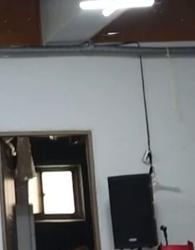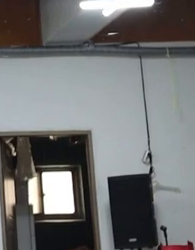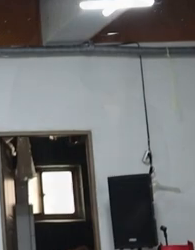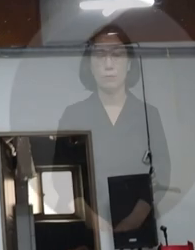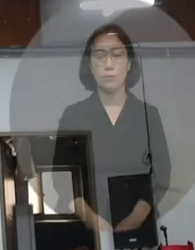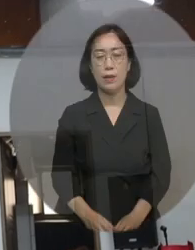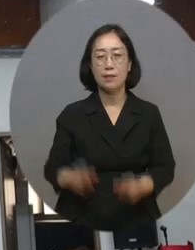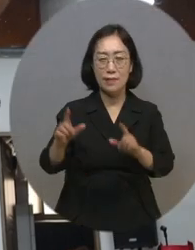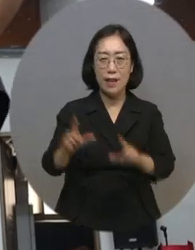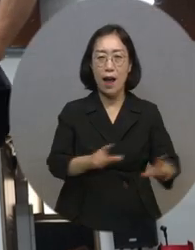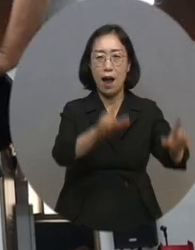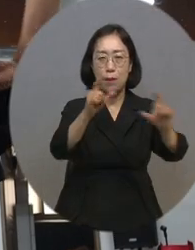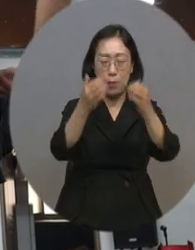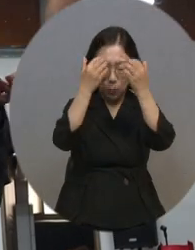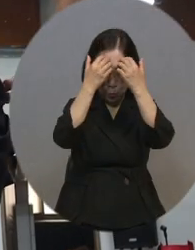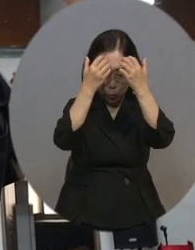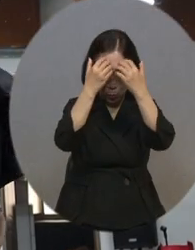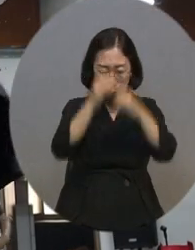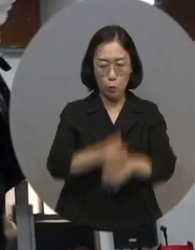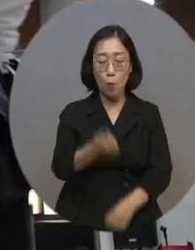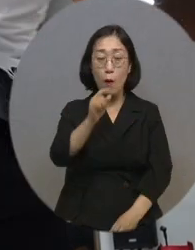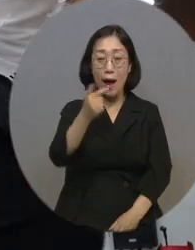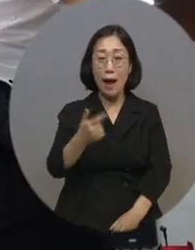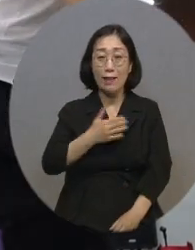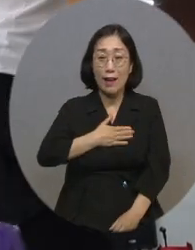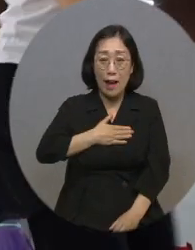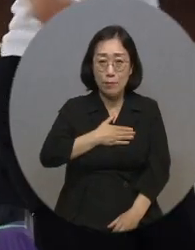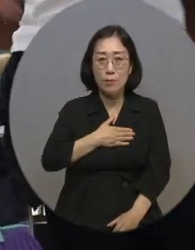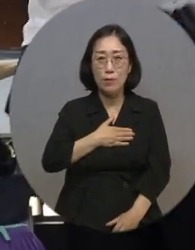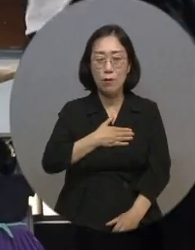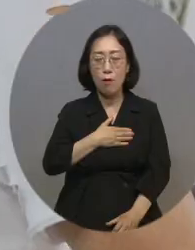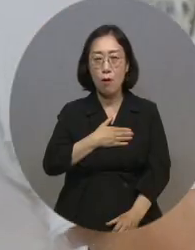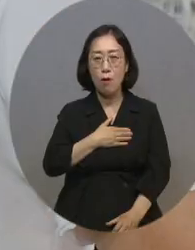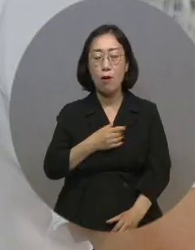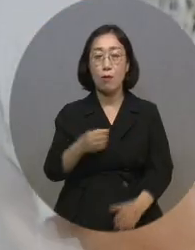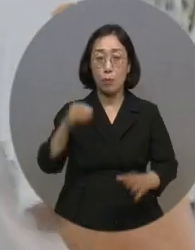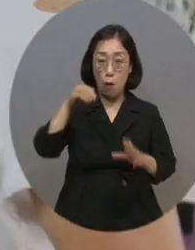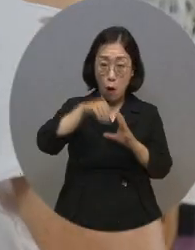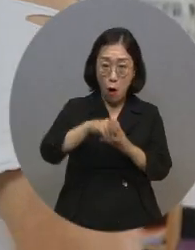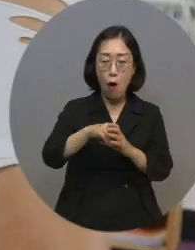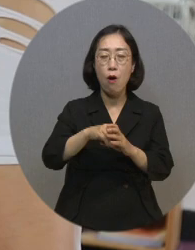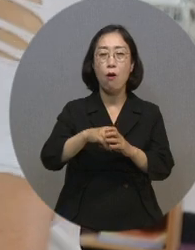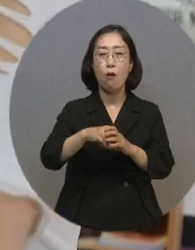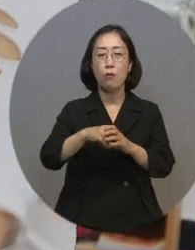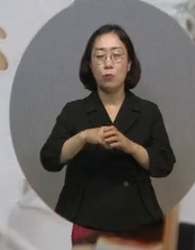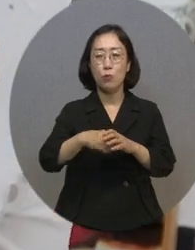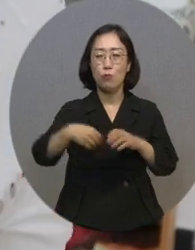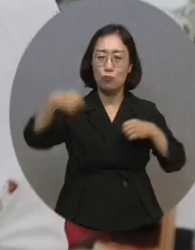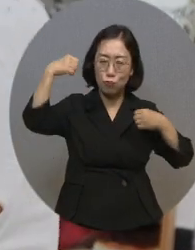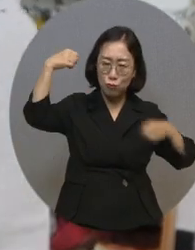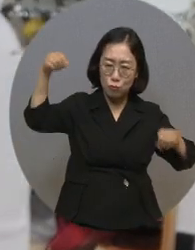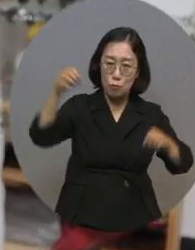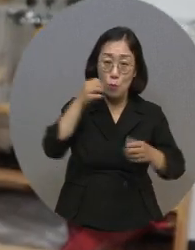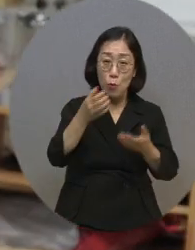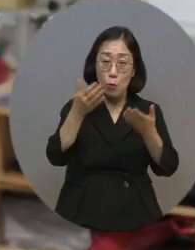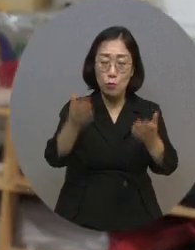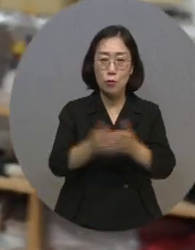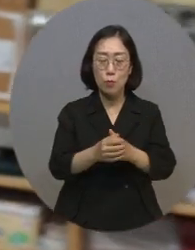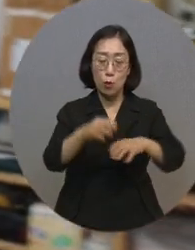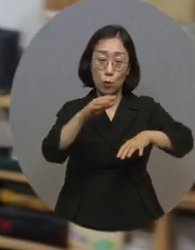삶의 고난과 한을 담아내는 이 춤은 섬세한 움직임 하나하나에 깊은 이야기를 담고 있습니다. 손가락